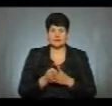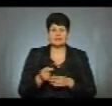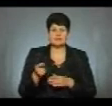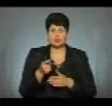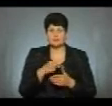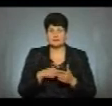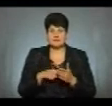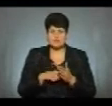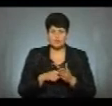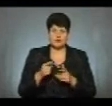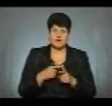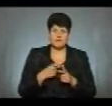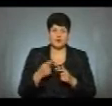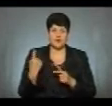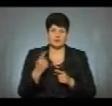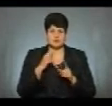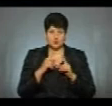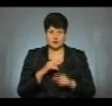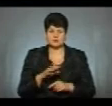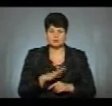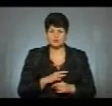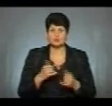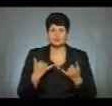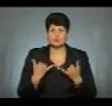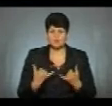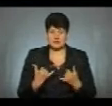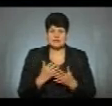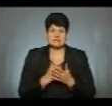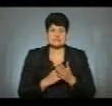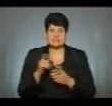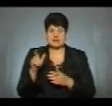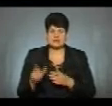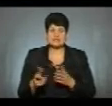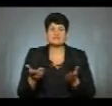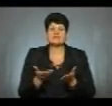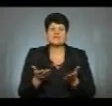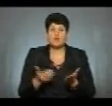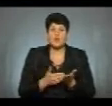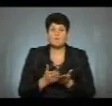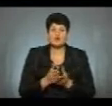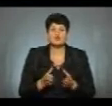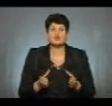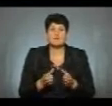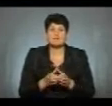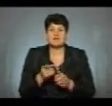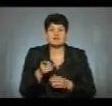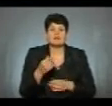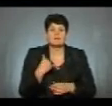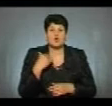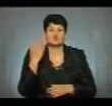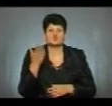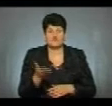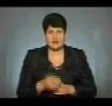Тернопільської міської чи обласної ради відбулись сьогодні, за кандидата від якої політичної партії ви б